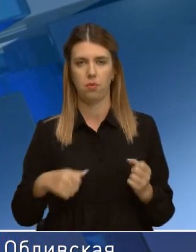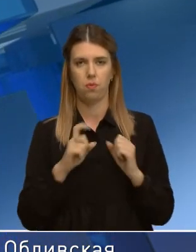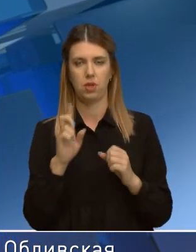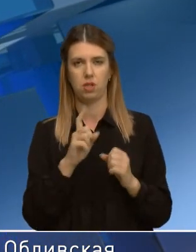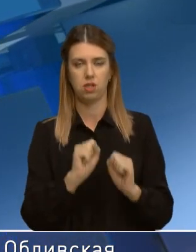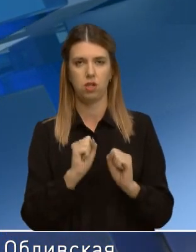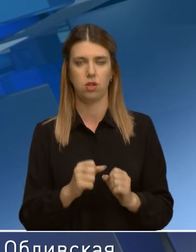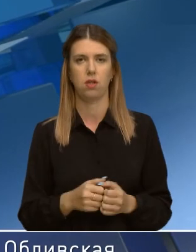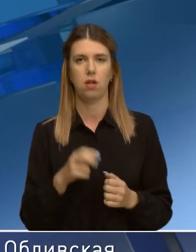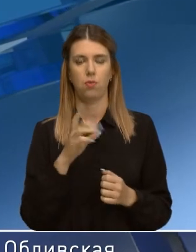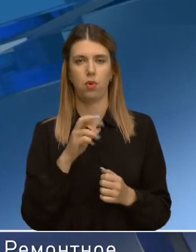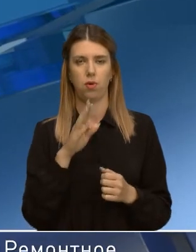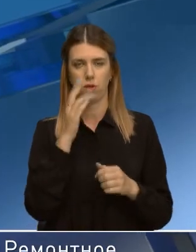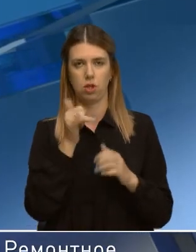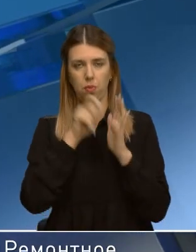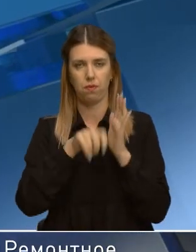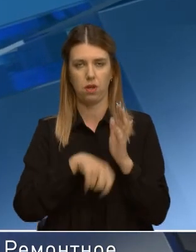безопасности по данному факту проводится проверка